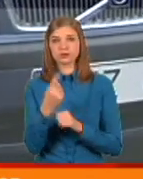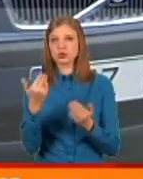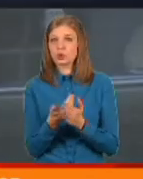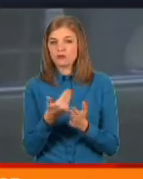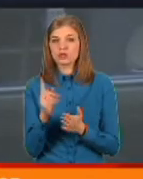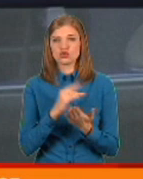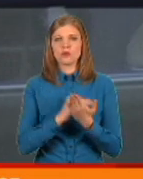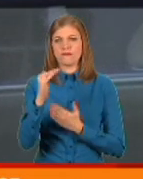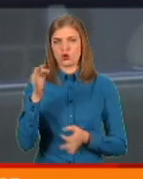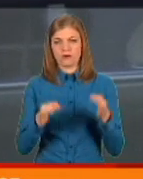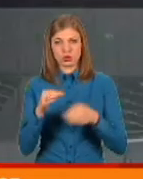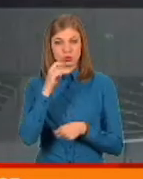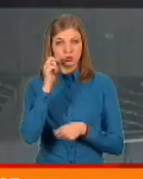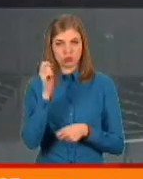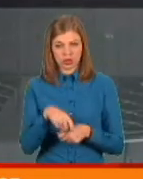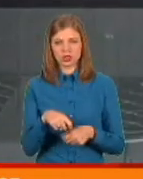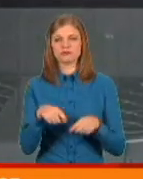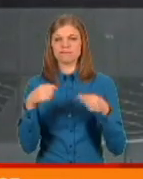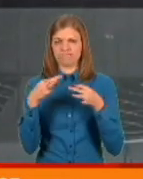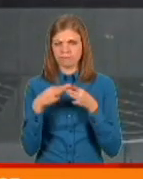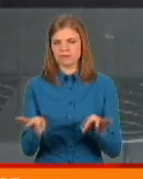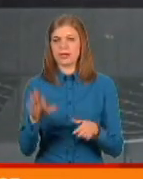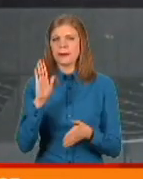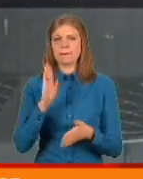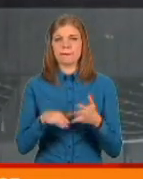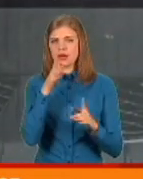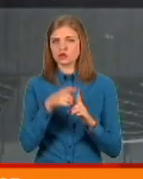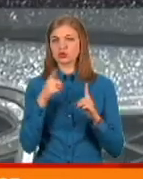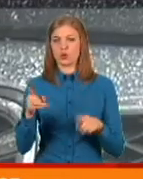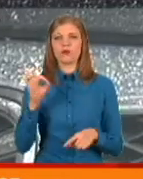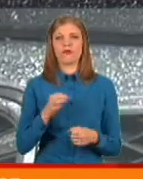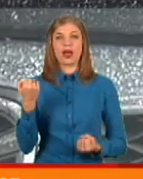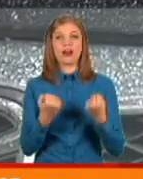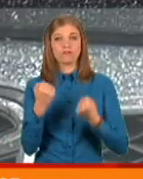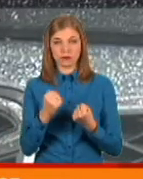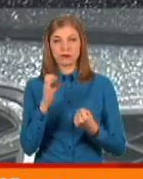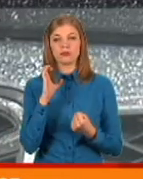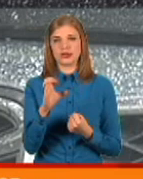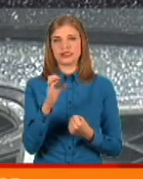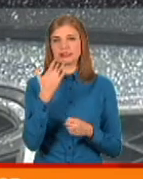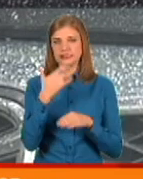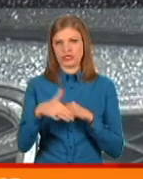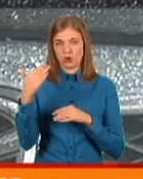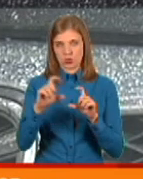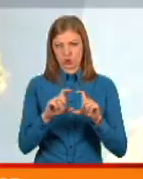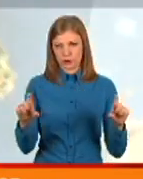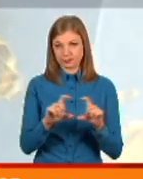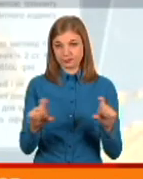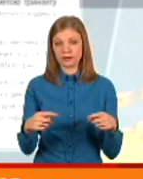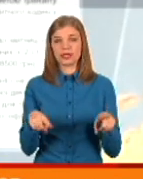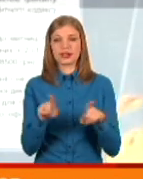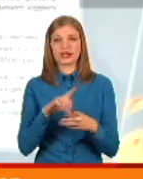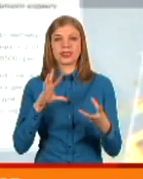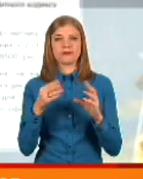мовляв, Верховний суд України узаконив безстрокове використання автомобілів із закордонною реєстрацією.